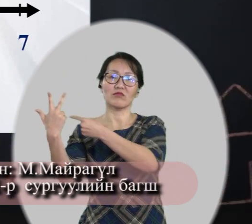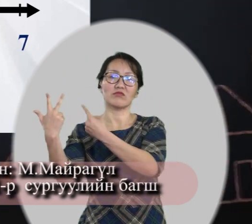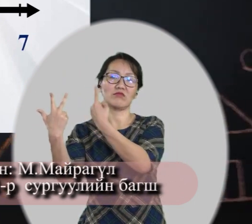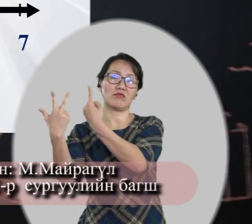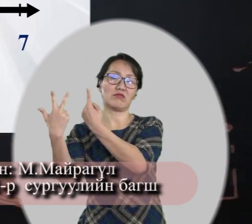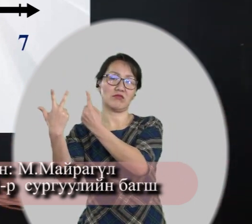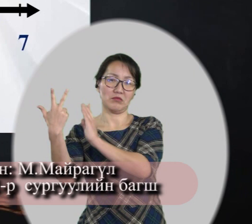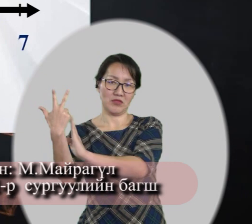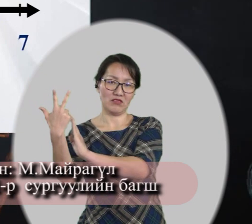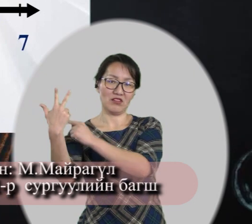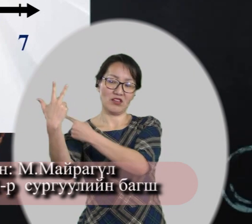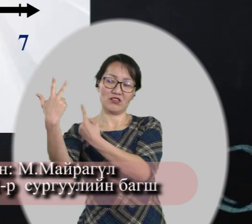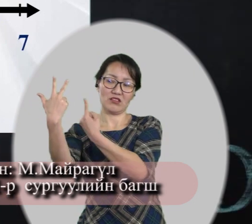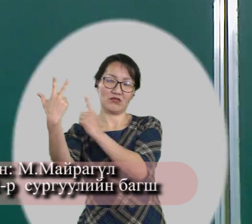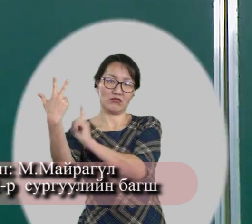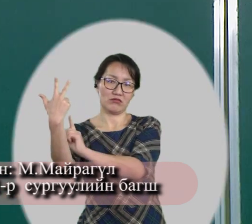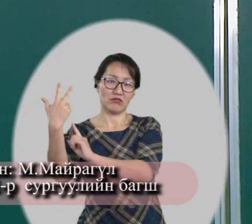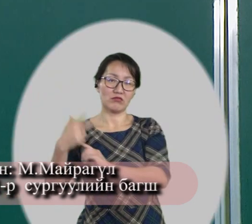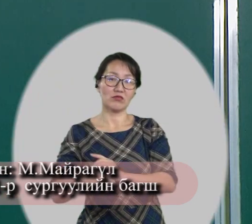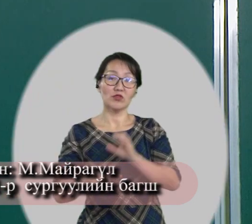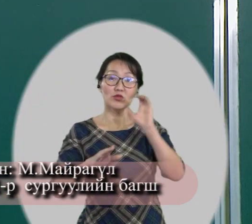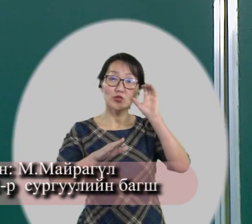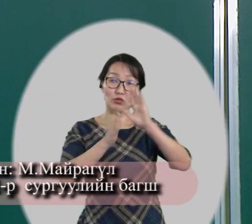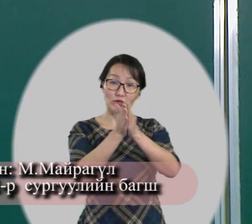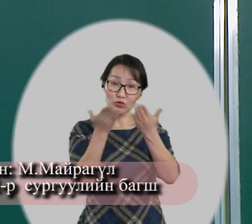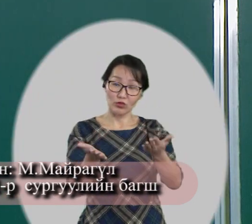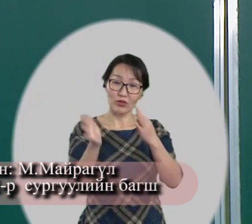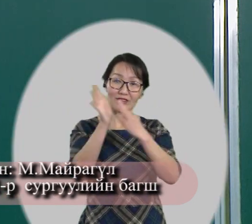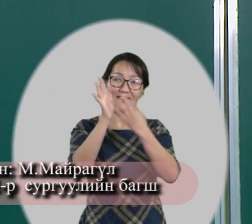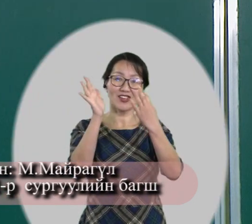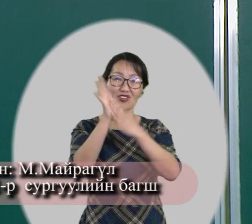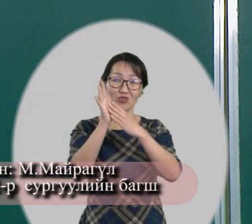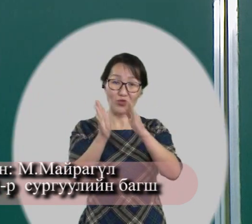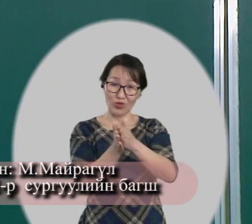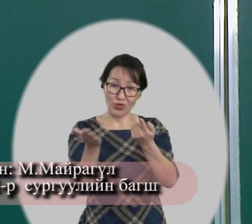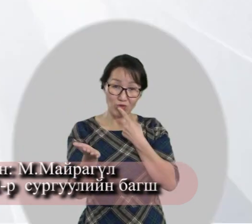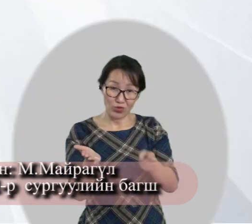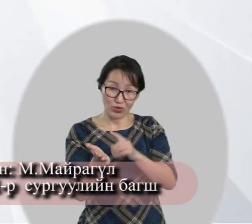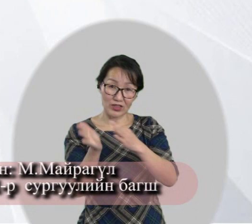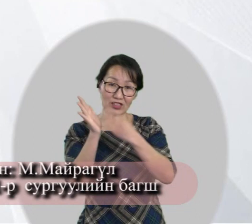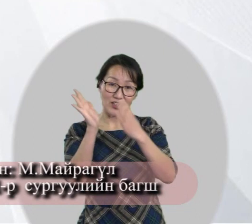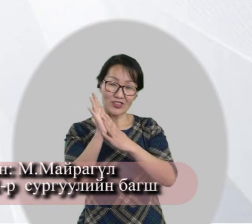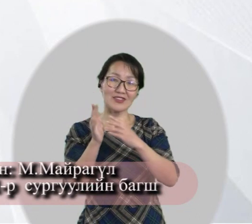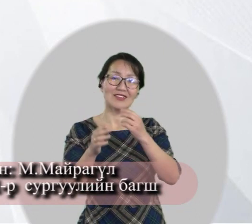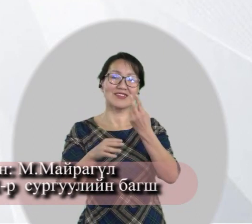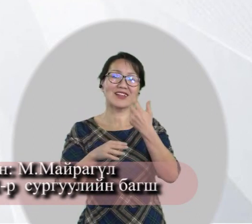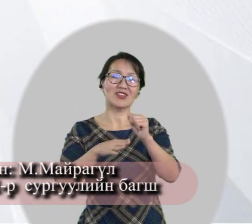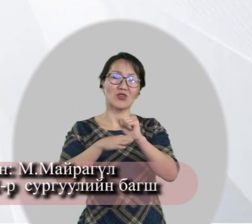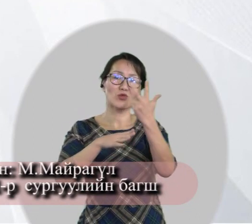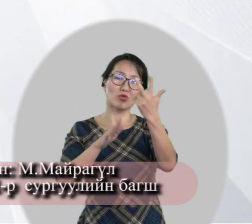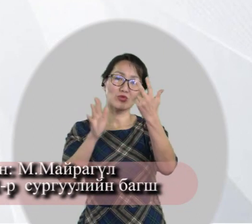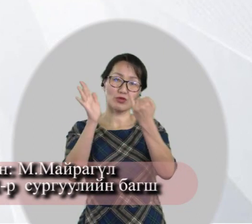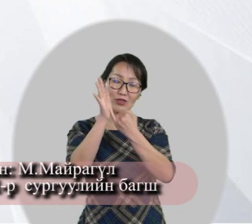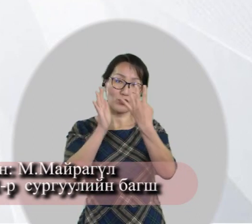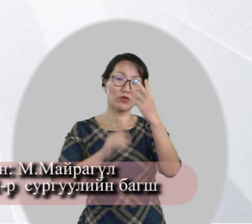секіріп, алу бірге барды. Оқулықтарыңыз 89 беттегі 364-ші есептің